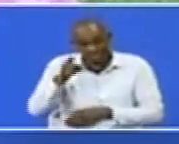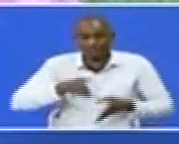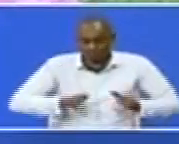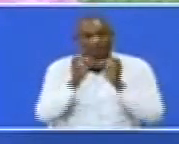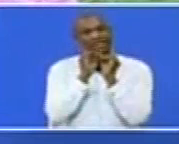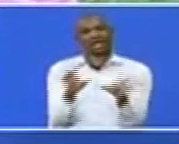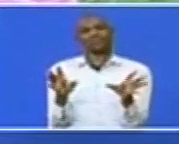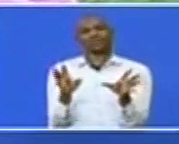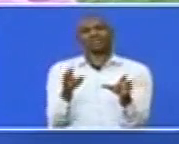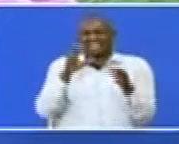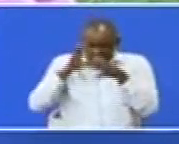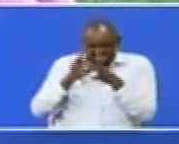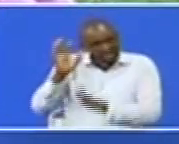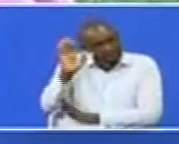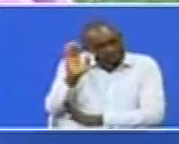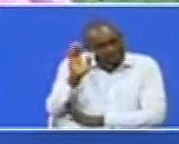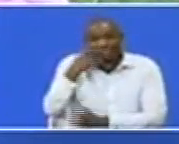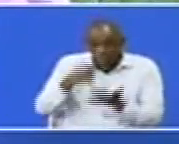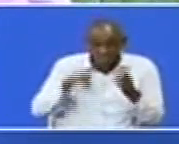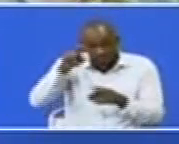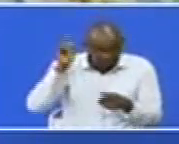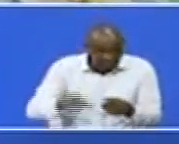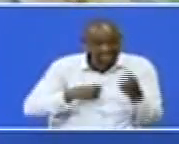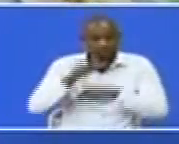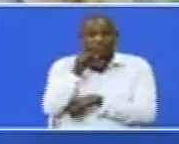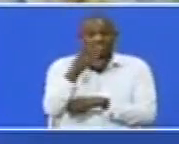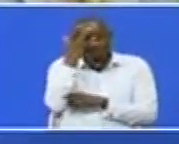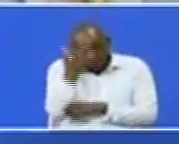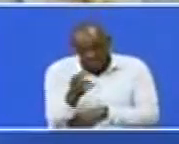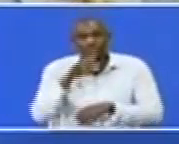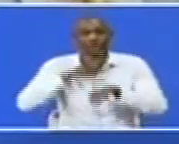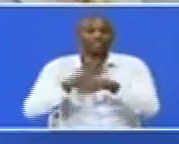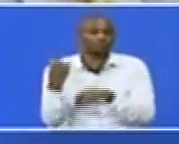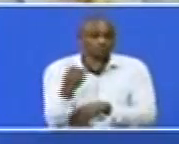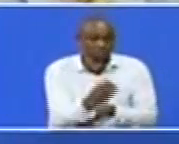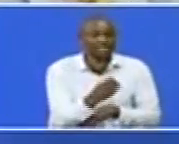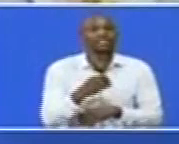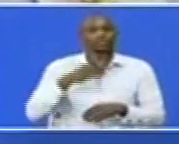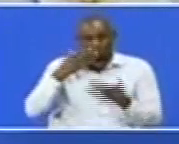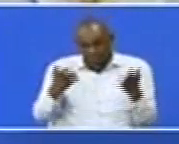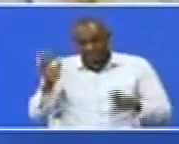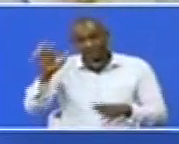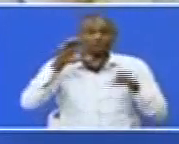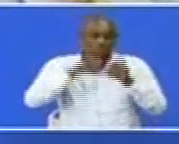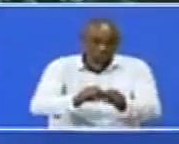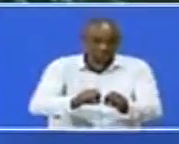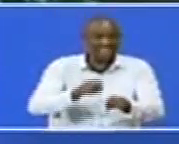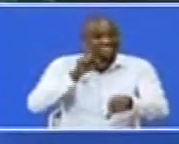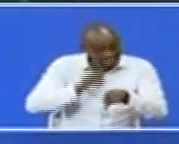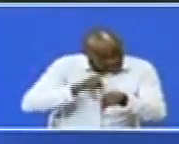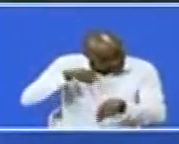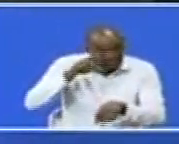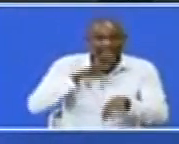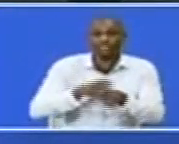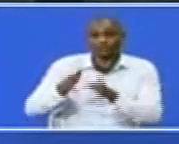Kwa mujibu wa utamaduni wa Kipsigis, alifaa kuchukua hatua hiyo ili apate watoto wa kurithi mali yake, na hivyo akapata